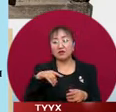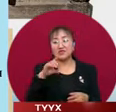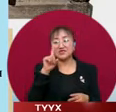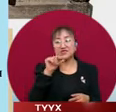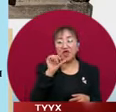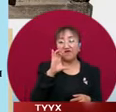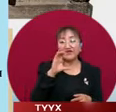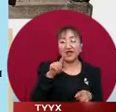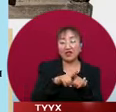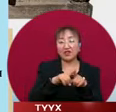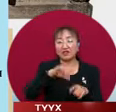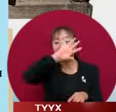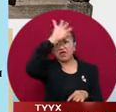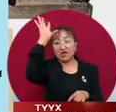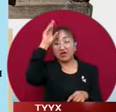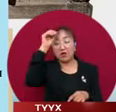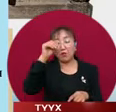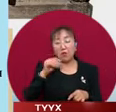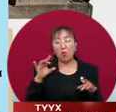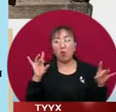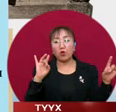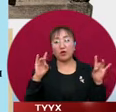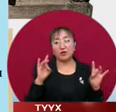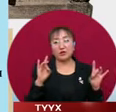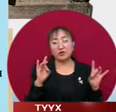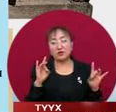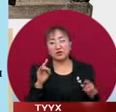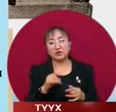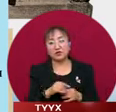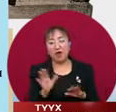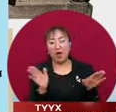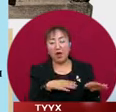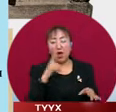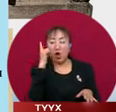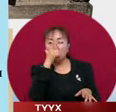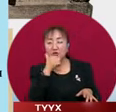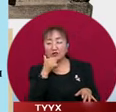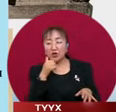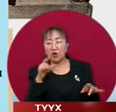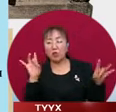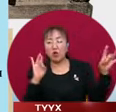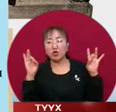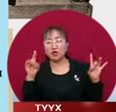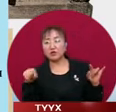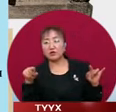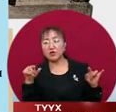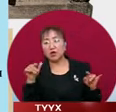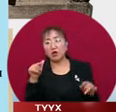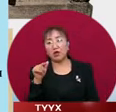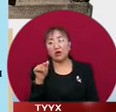болов харин Венера буюу гоо үзэсгэлэн хайр дурлалын бурхан нь Грекийн Афродита бурхантай адилхан байх нэ.